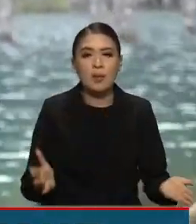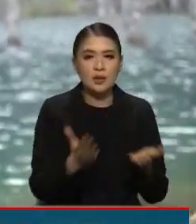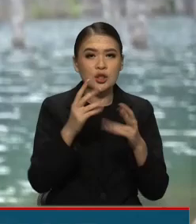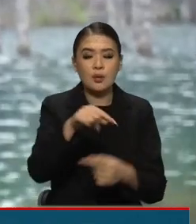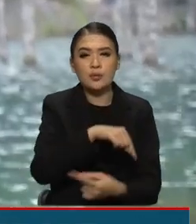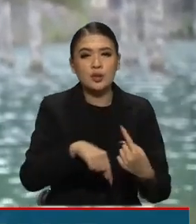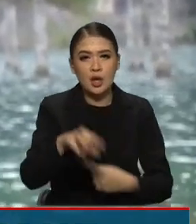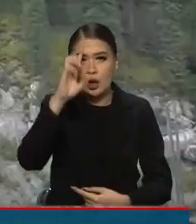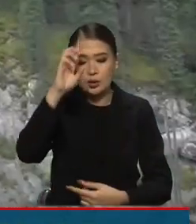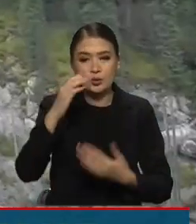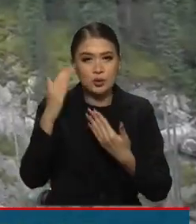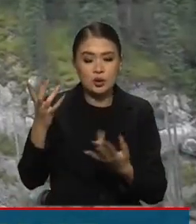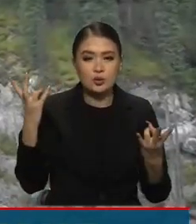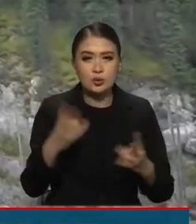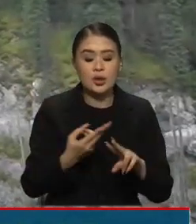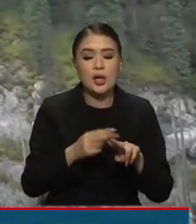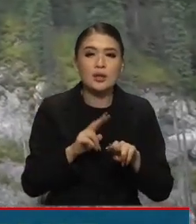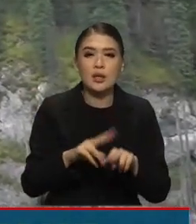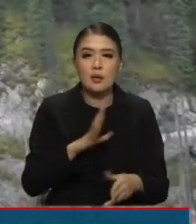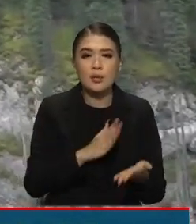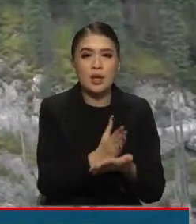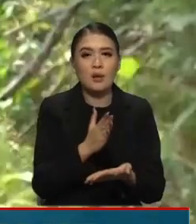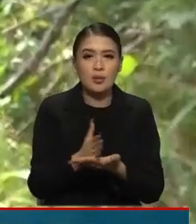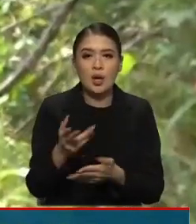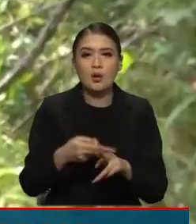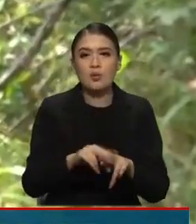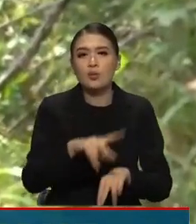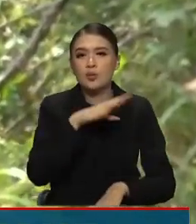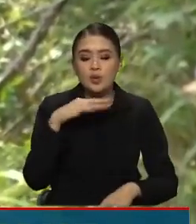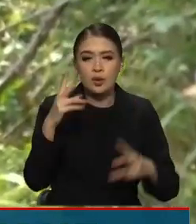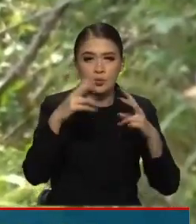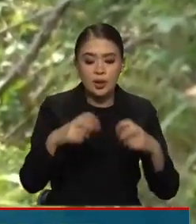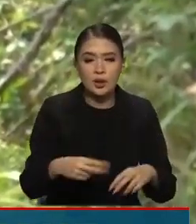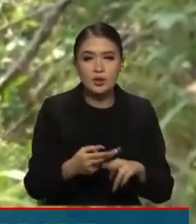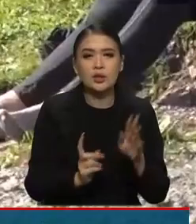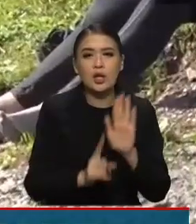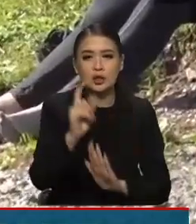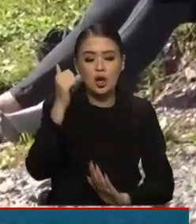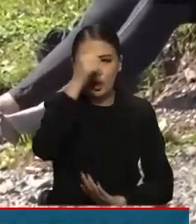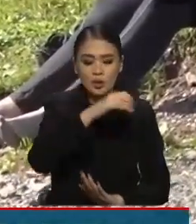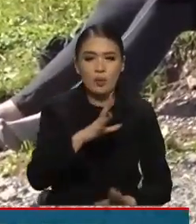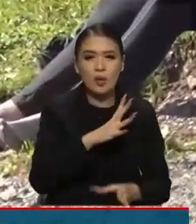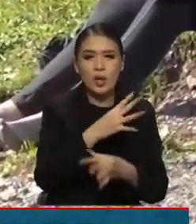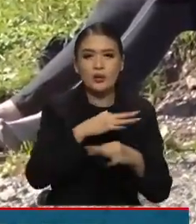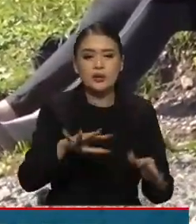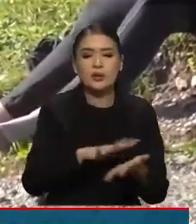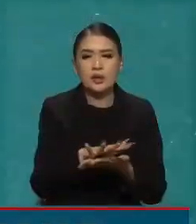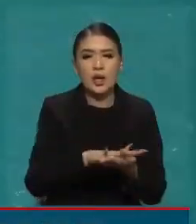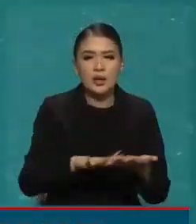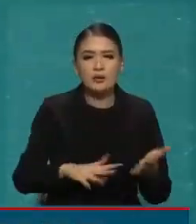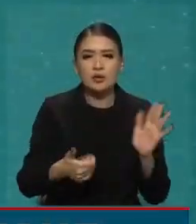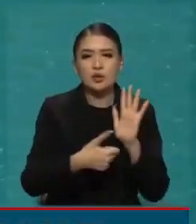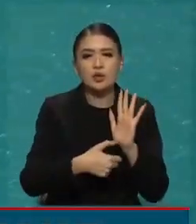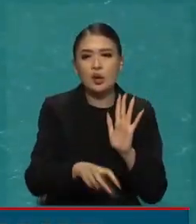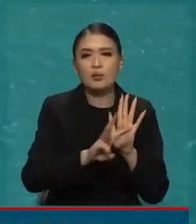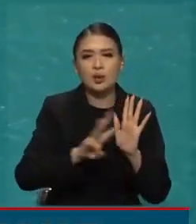со стороны государства. Сейчас в этом направлении наблюдается положительная динамика. С начала года уже были одобрены заявки на более 600